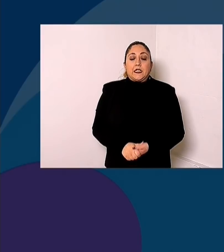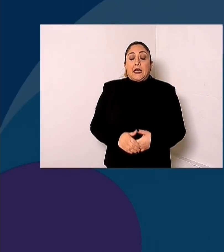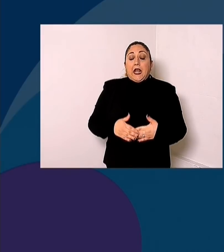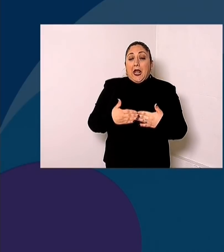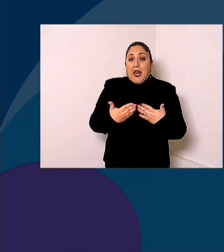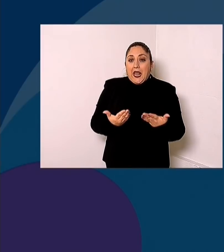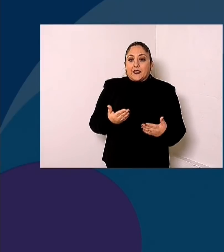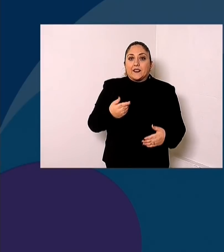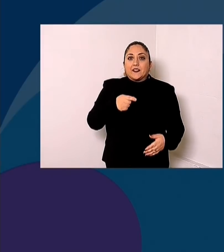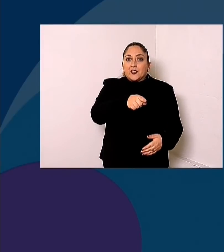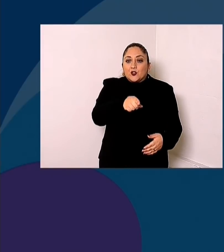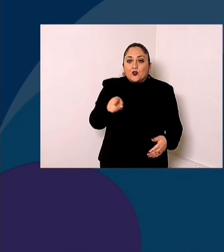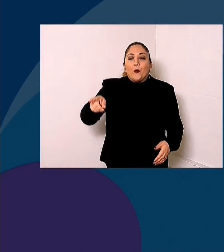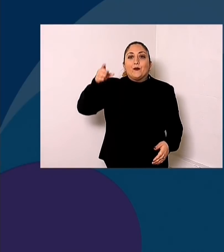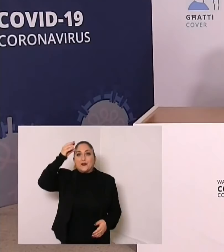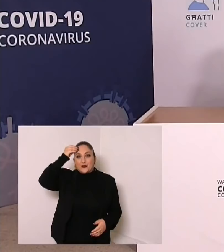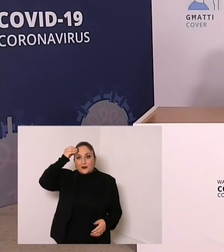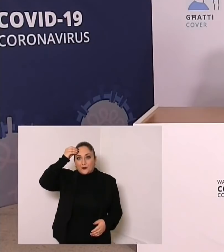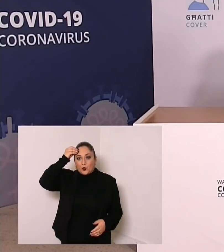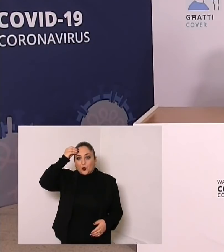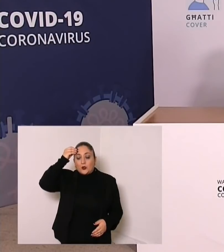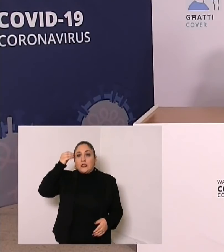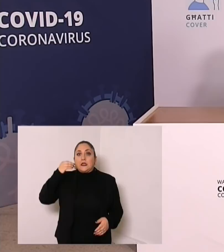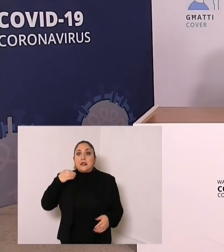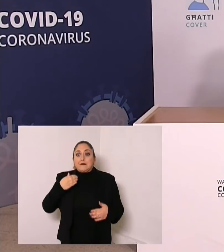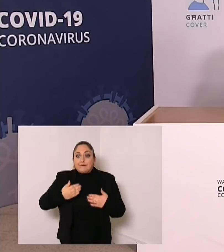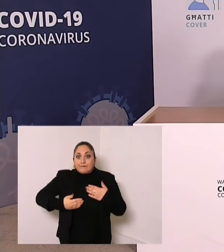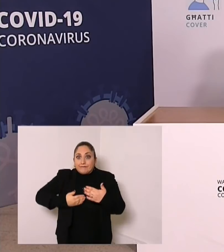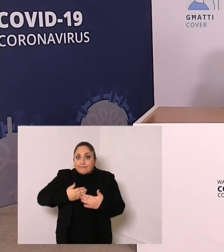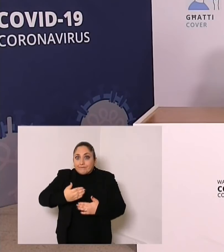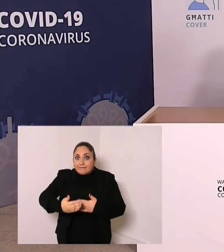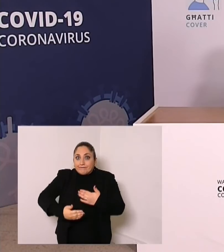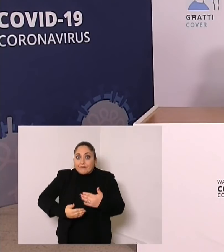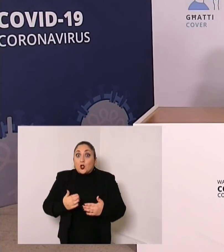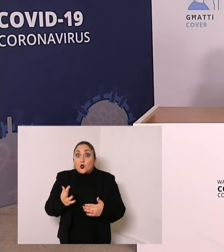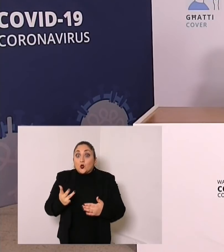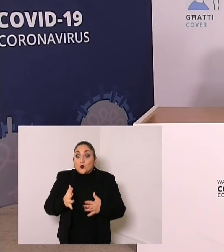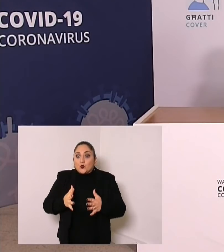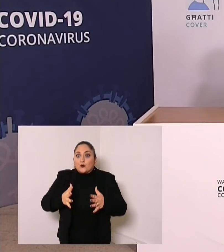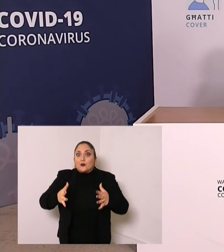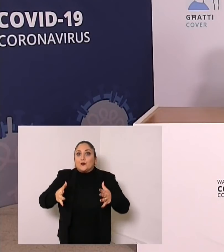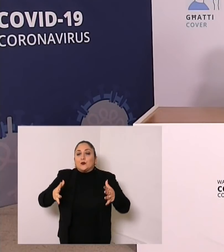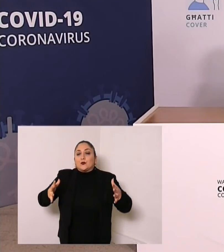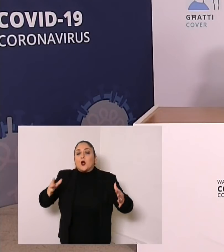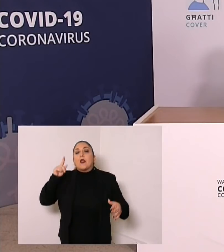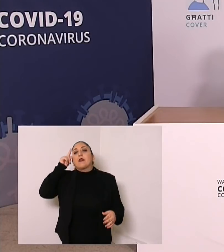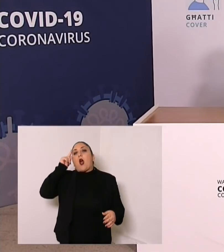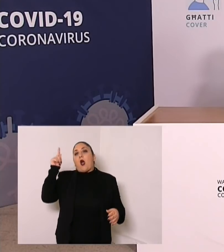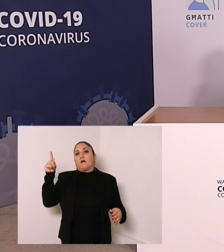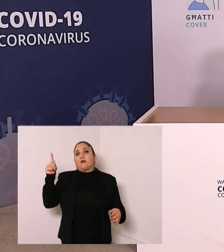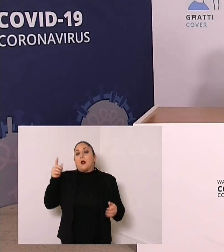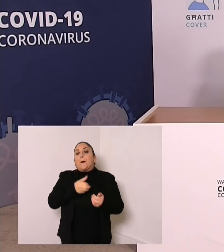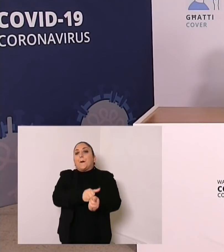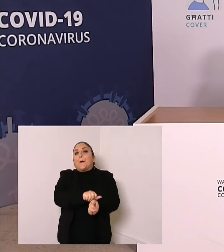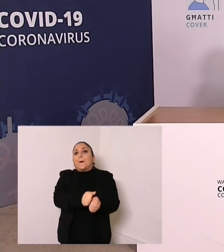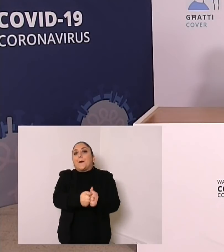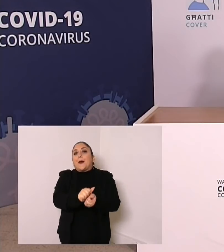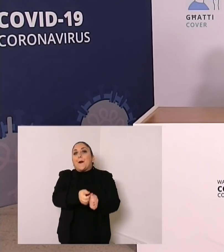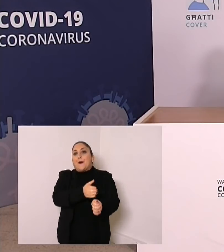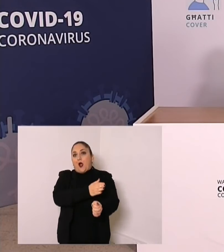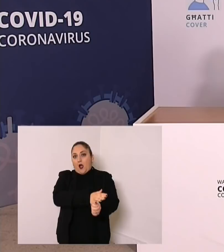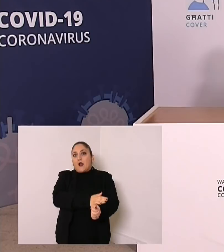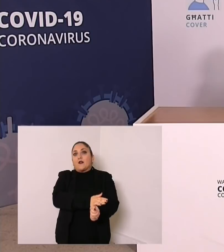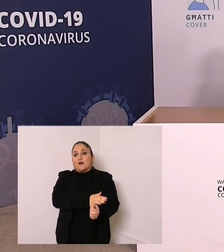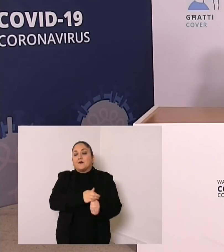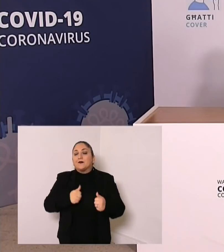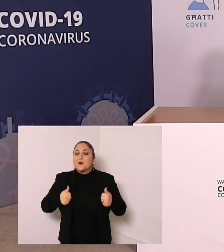Allura bħalma qegħdin taraw, issa ma jgħaddi żmien il-każijiet bil-mod dejjem qegħdin jiżdiedu xi ħaġa li nistennewha. Importanti